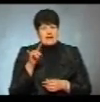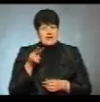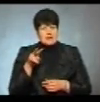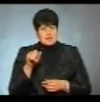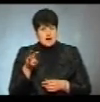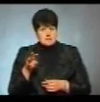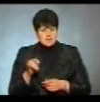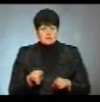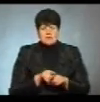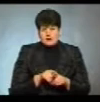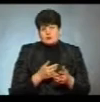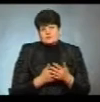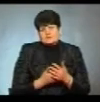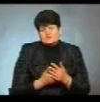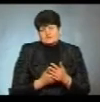скажімо,